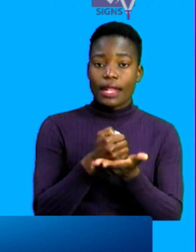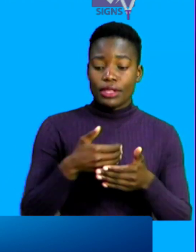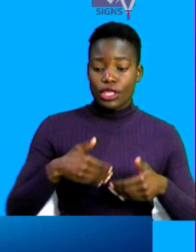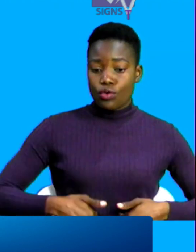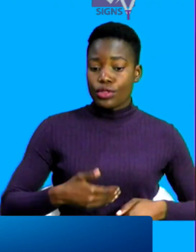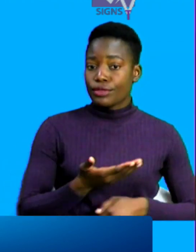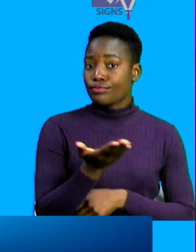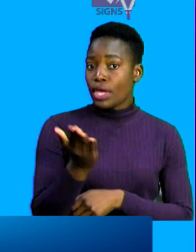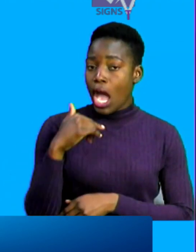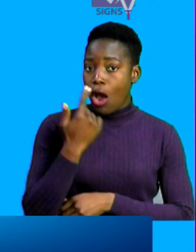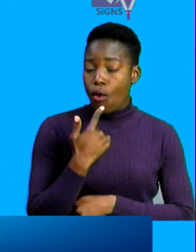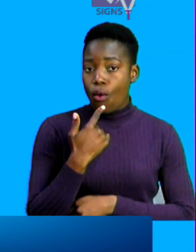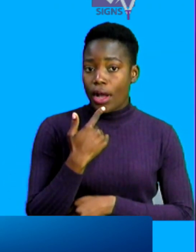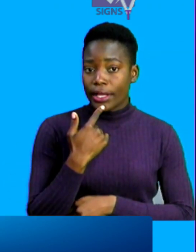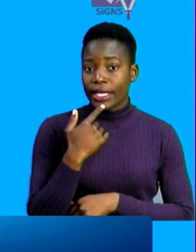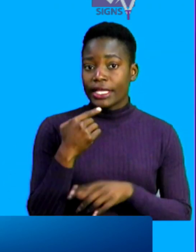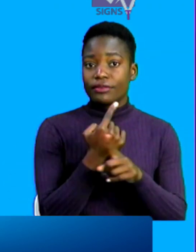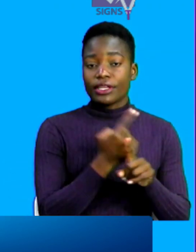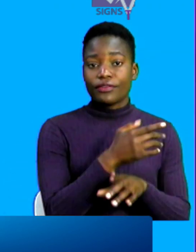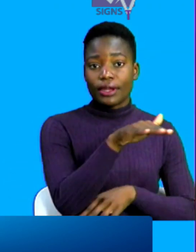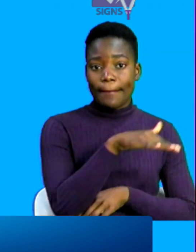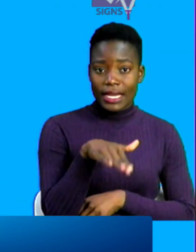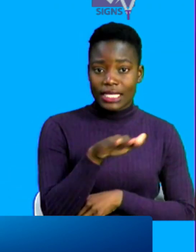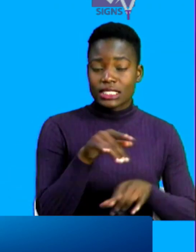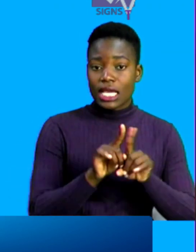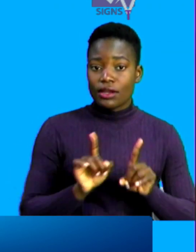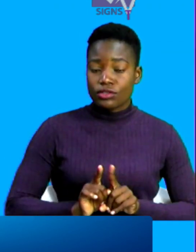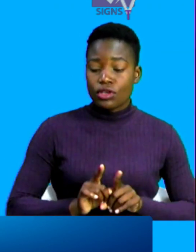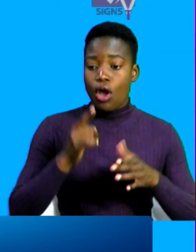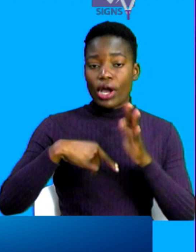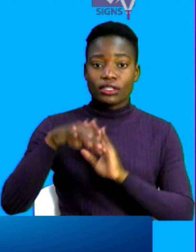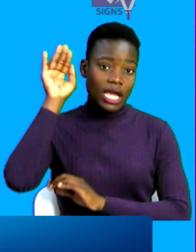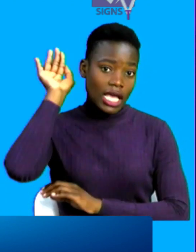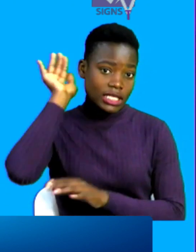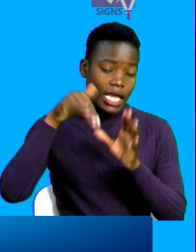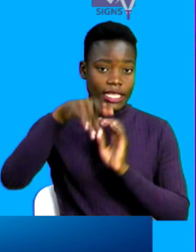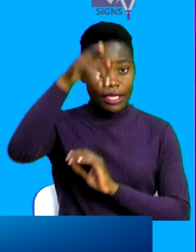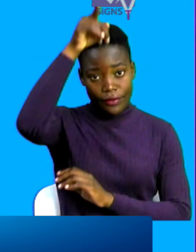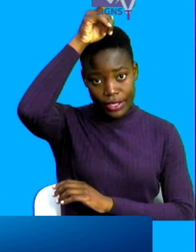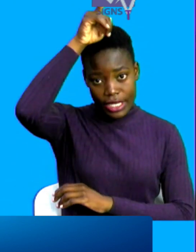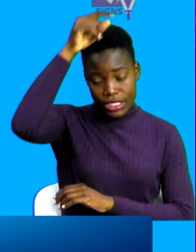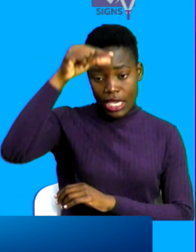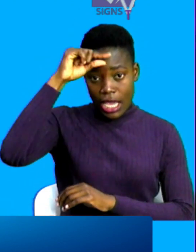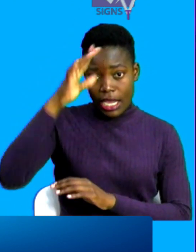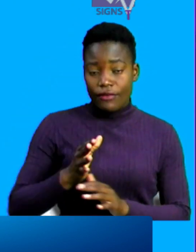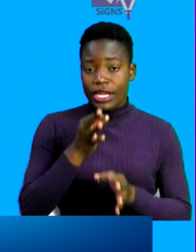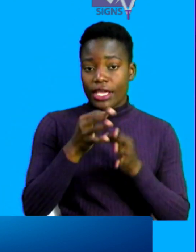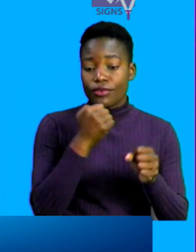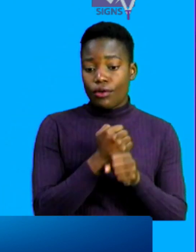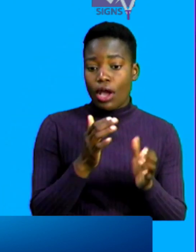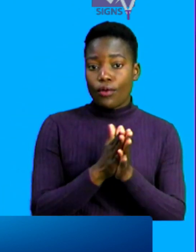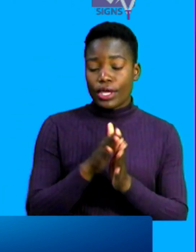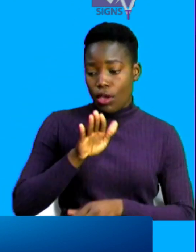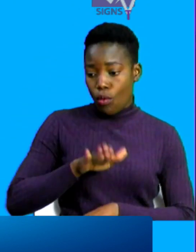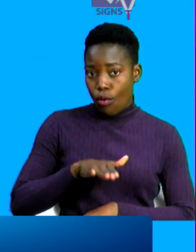hawa ambao wako kila mahali katika barabara na mambo yale ambayo tunasikia katika vijiji. Governor, tukishirikiana na ofisi ya Woman